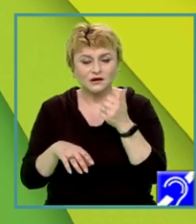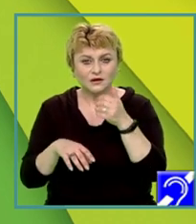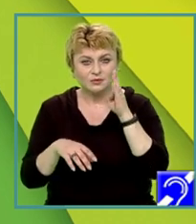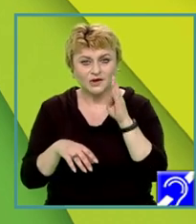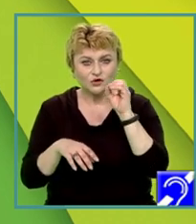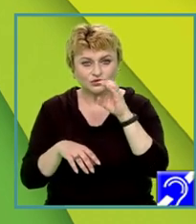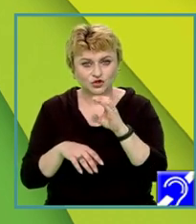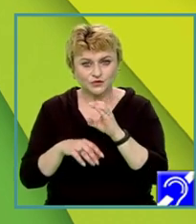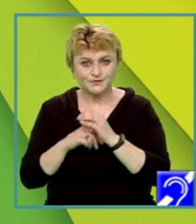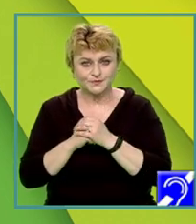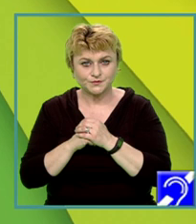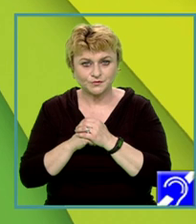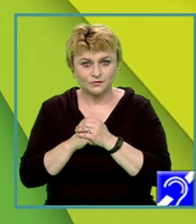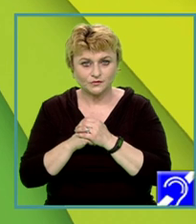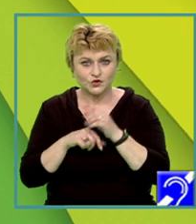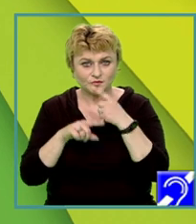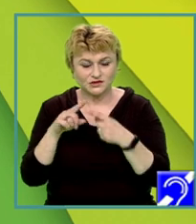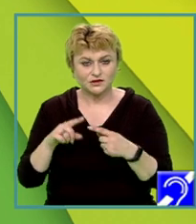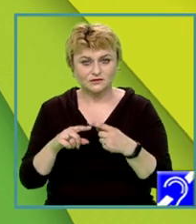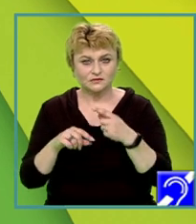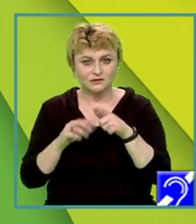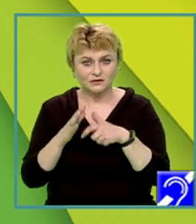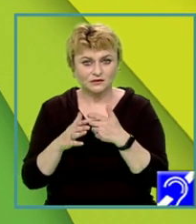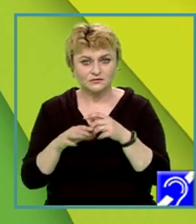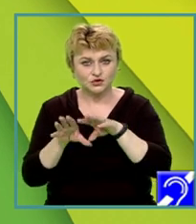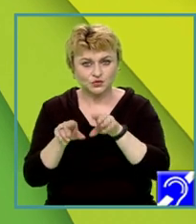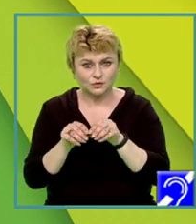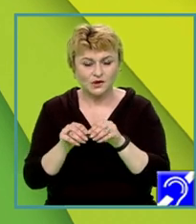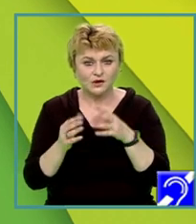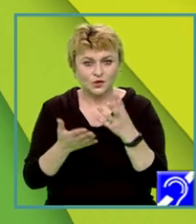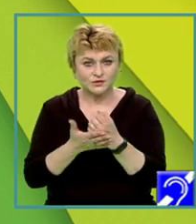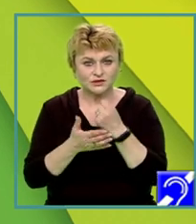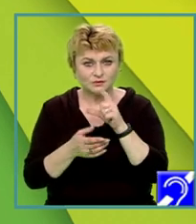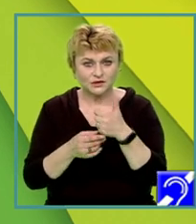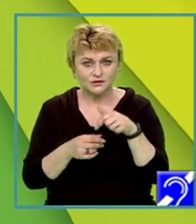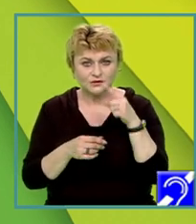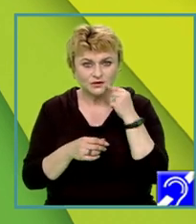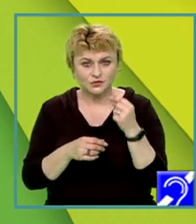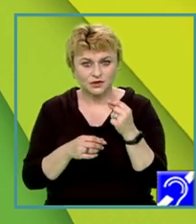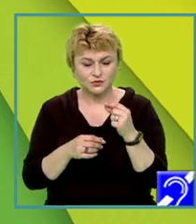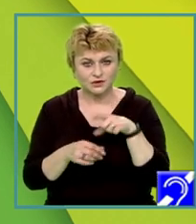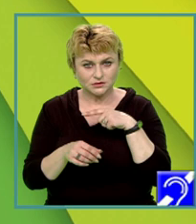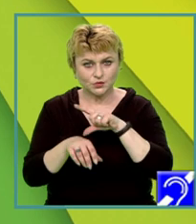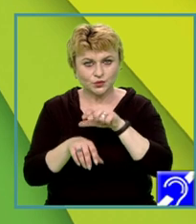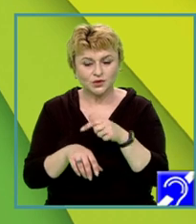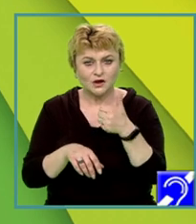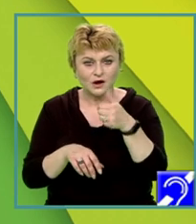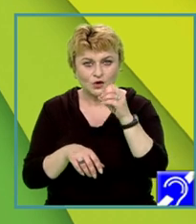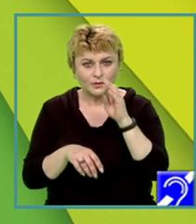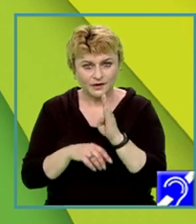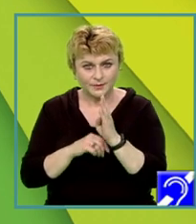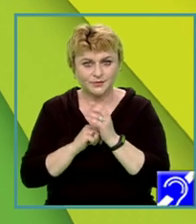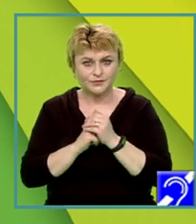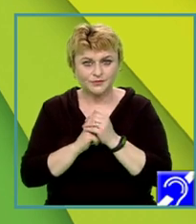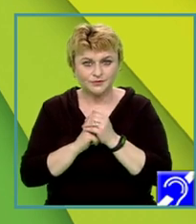două fracții și obținem că Rezultatul este unghiul a o b